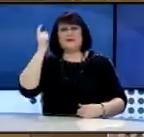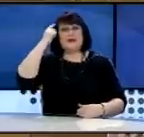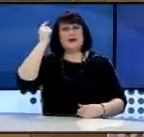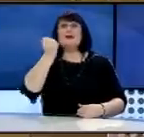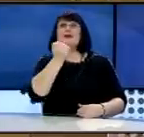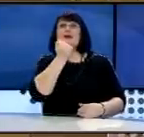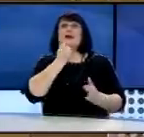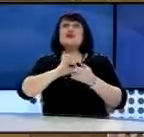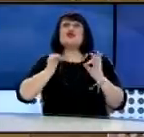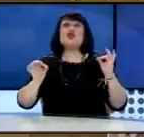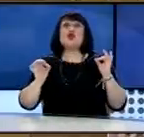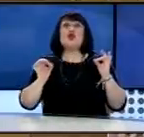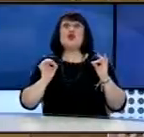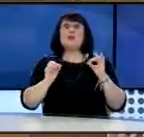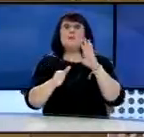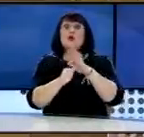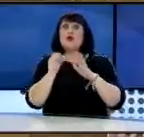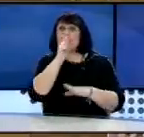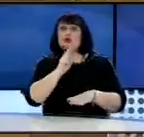λάθος αυτό που διαπράττει ο Πούτιν σήμερα.